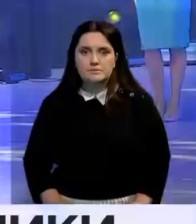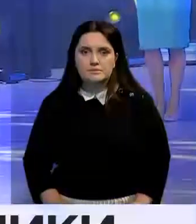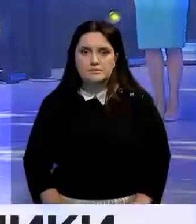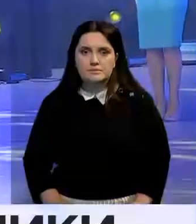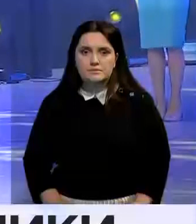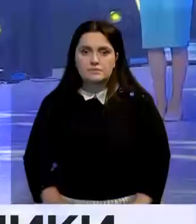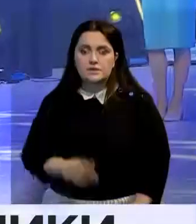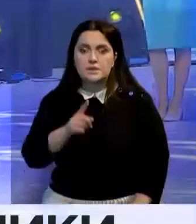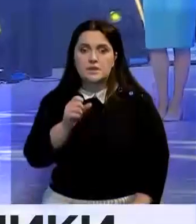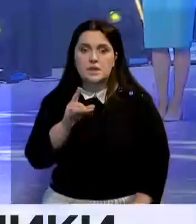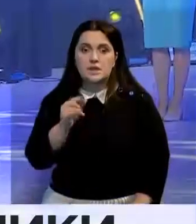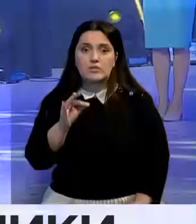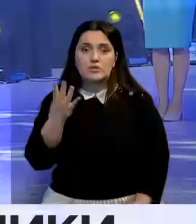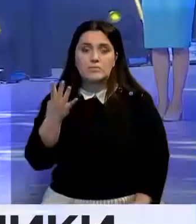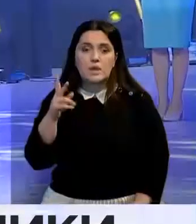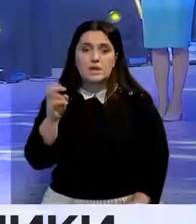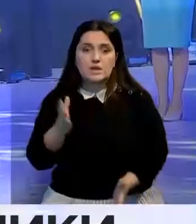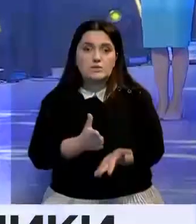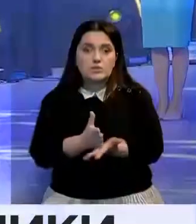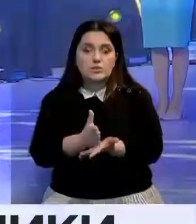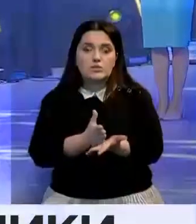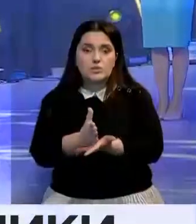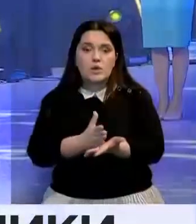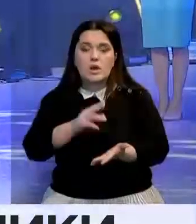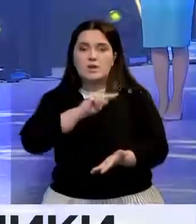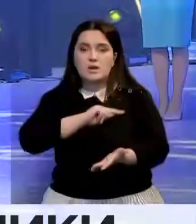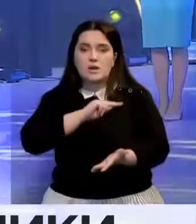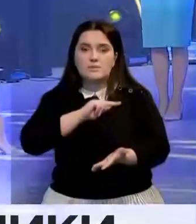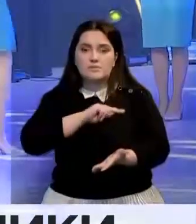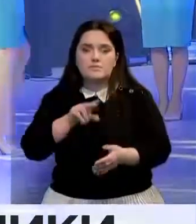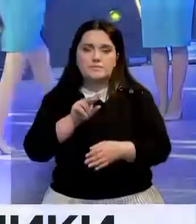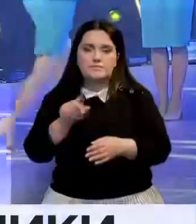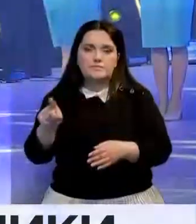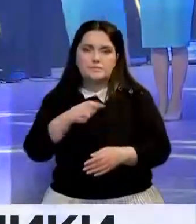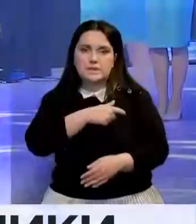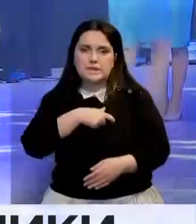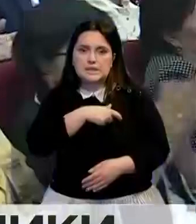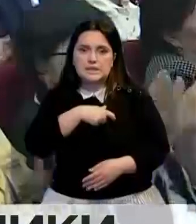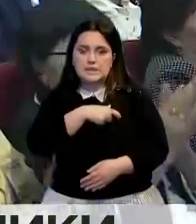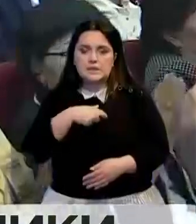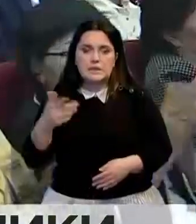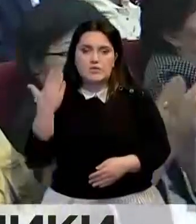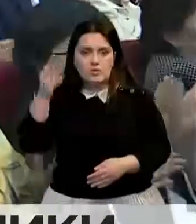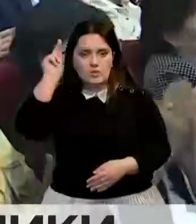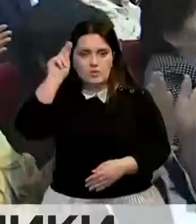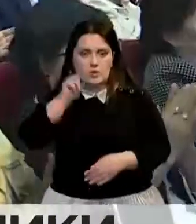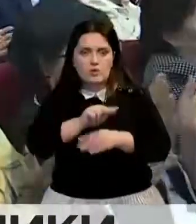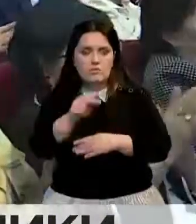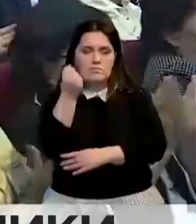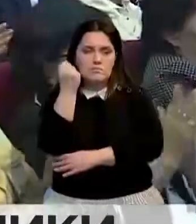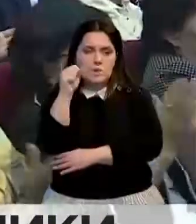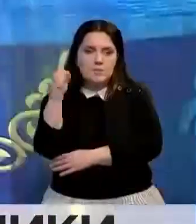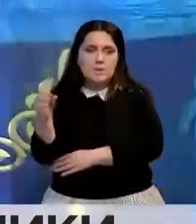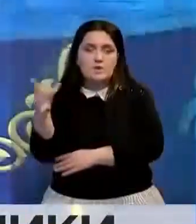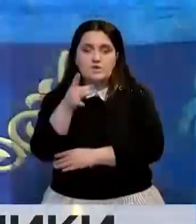Мухаммеджан Зарлыков за 45 лет тренерской работы воспитал целую плеяду талантливых борцов. Его ученики не раз становились победителями